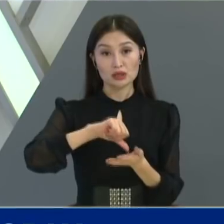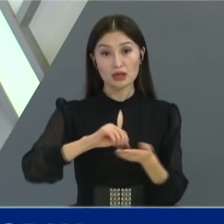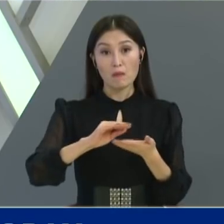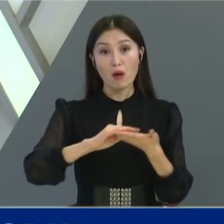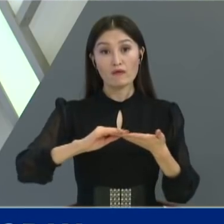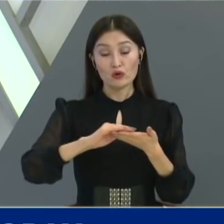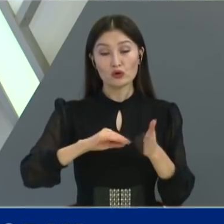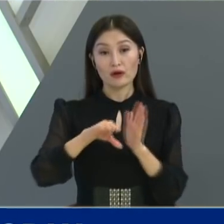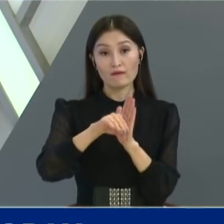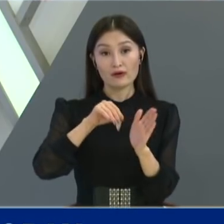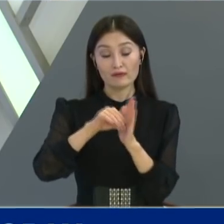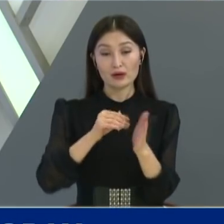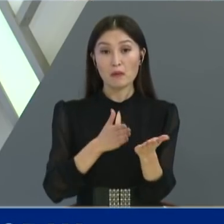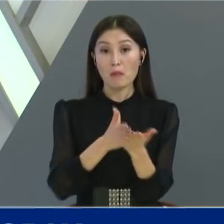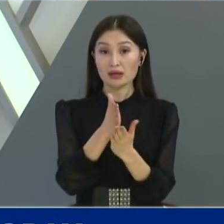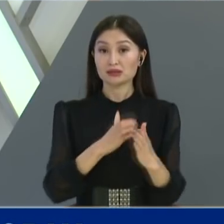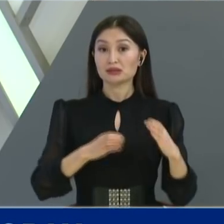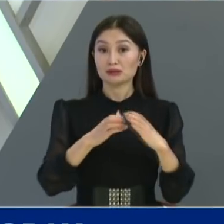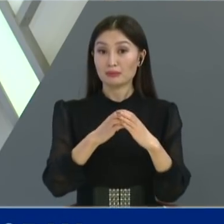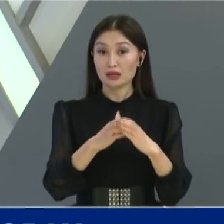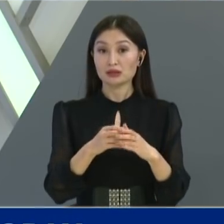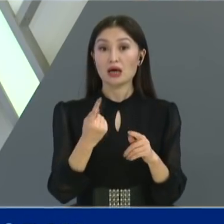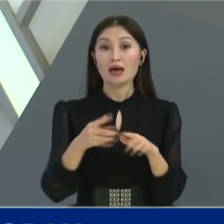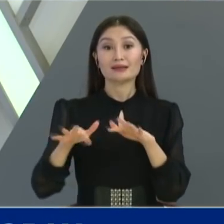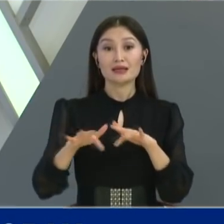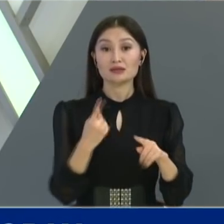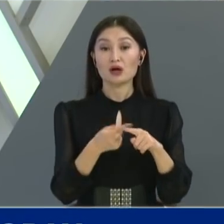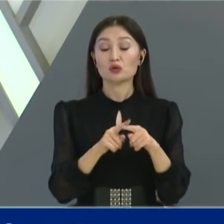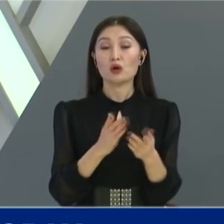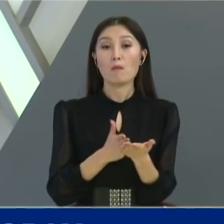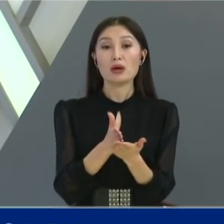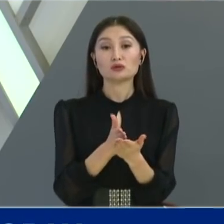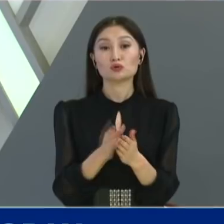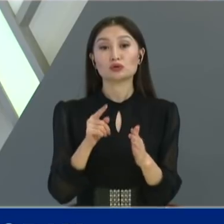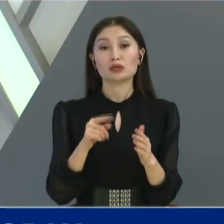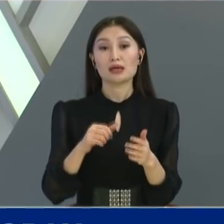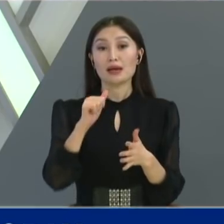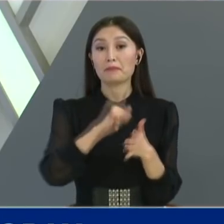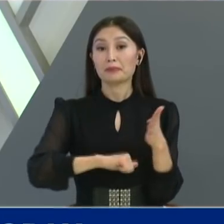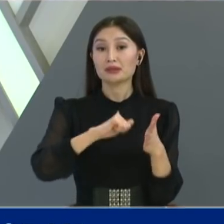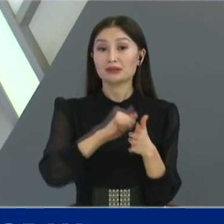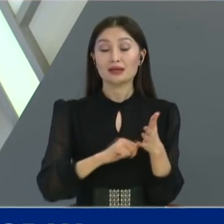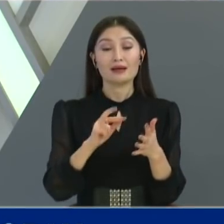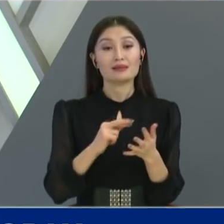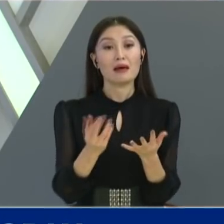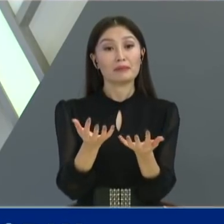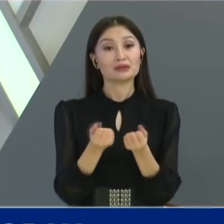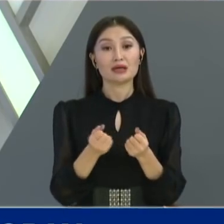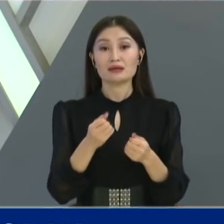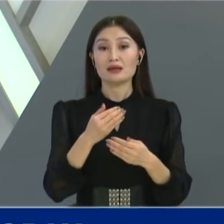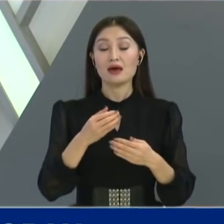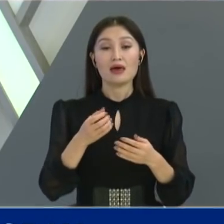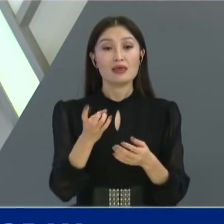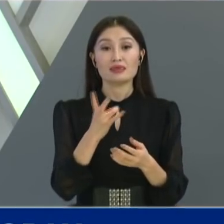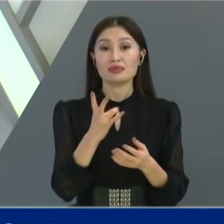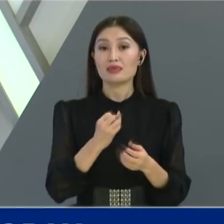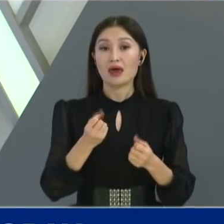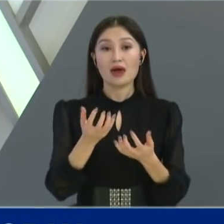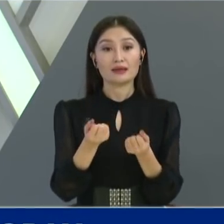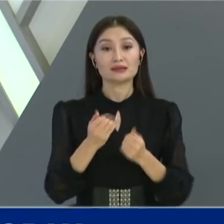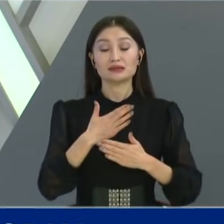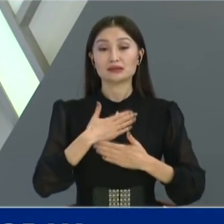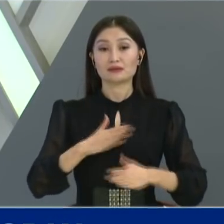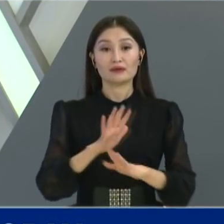повторных выборах политических партий, действия которых послужили основанием для признания недействительными результатов